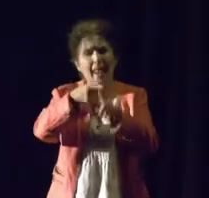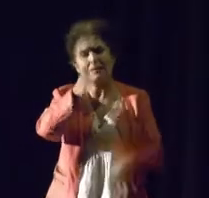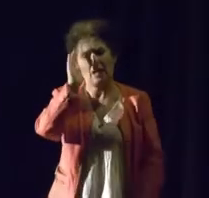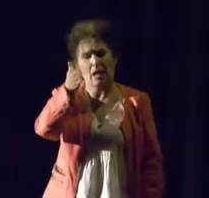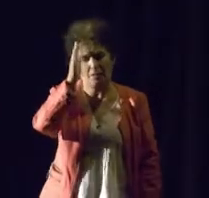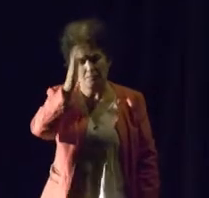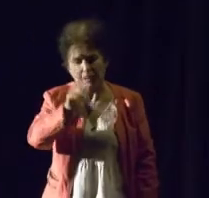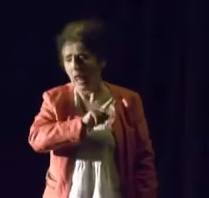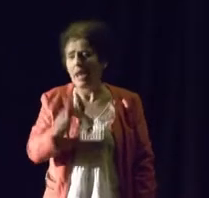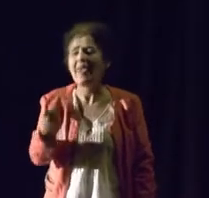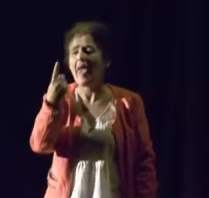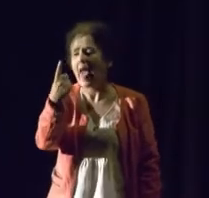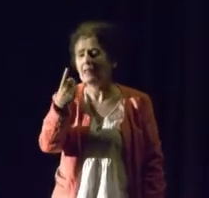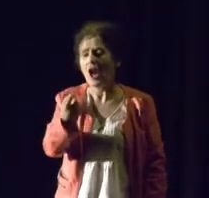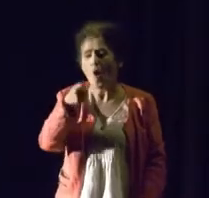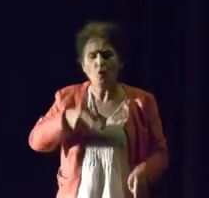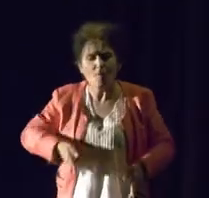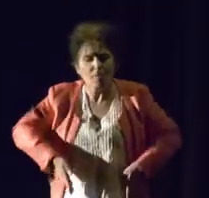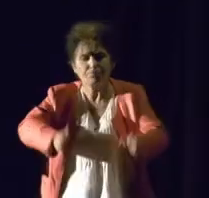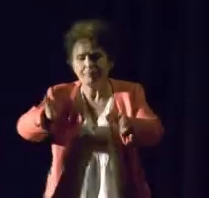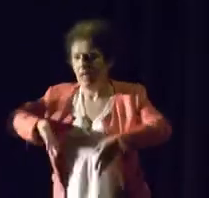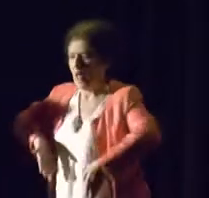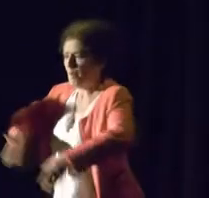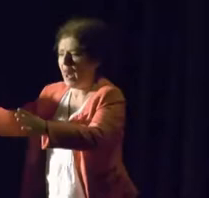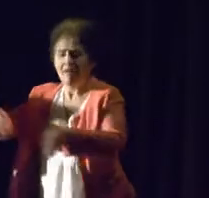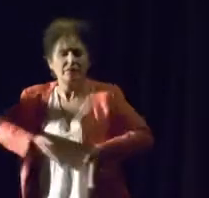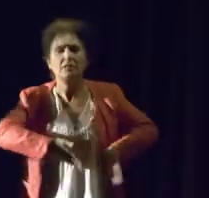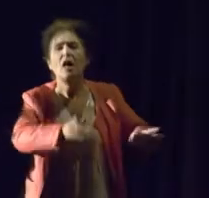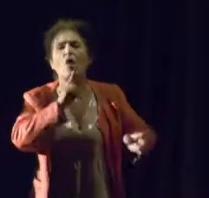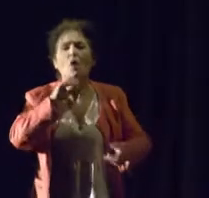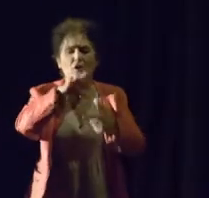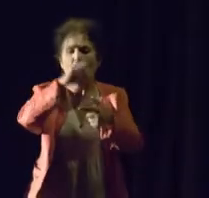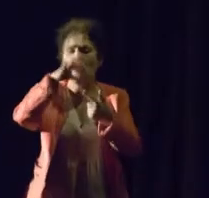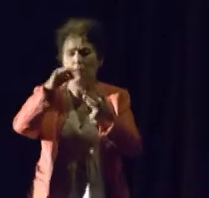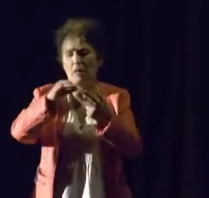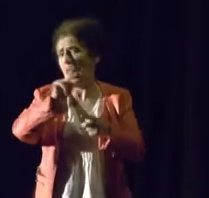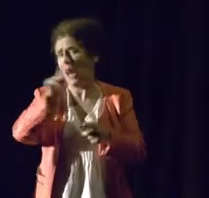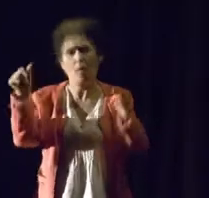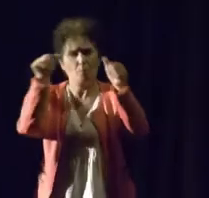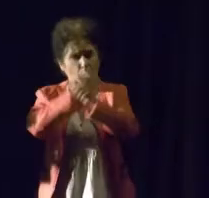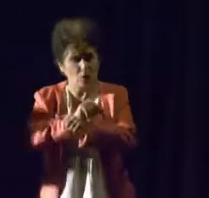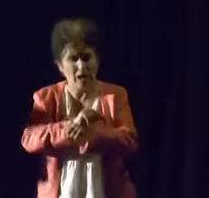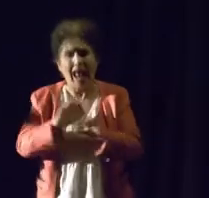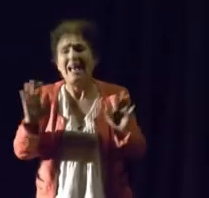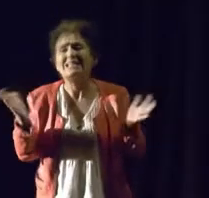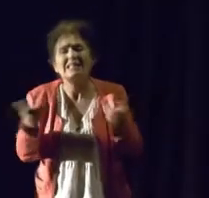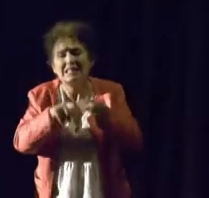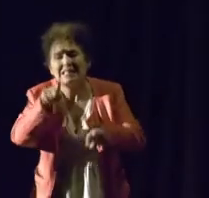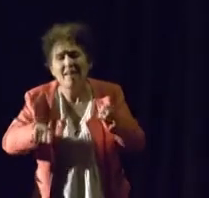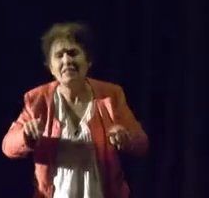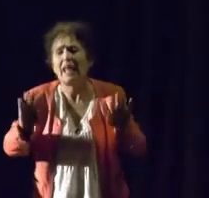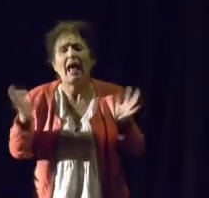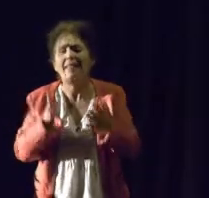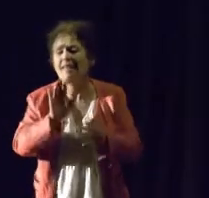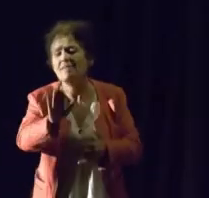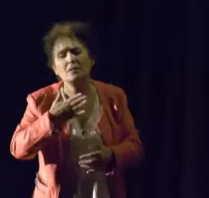стигнете, ниеден од тие правци кои што ќе ги изберите не е погрешен, зависи каде сте сакале да